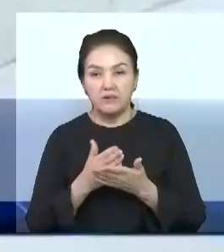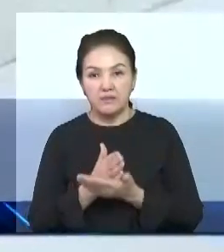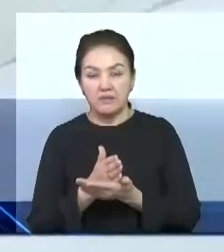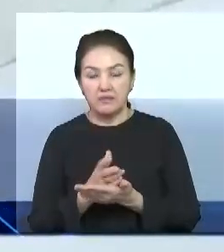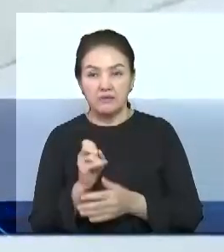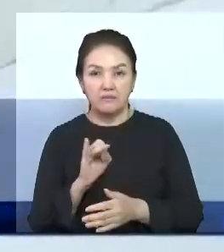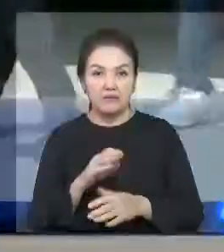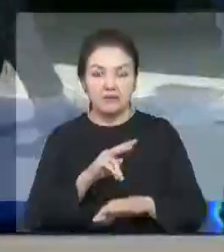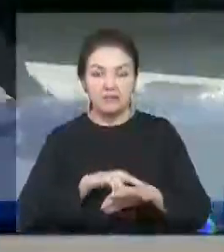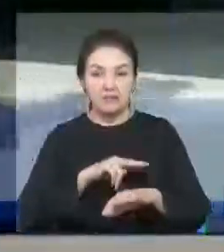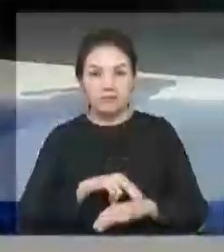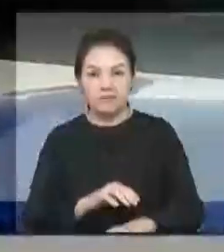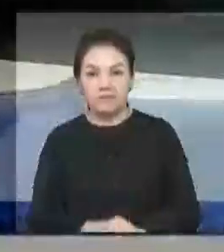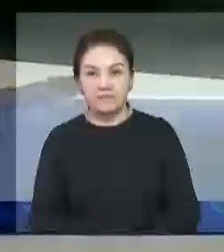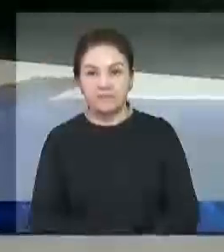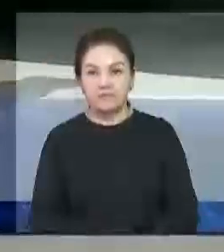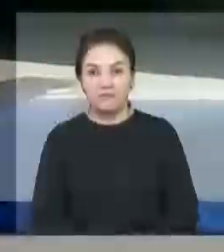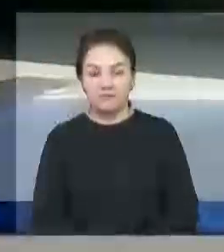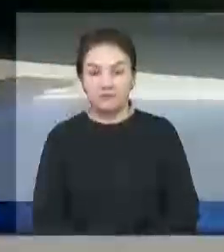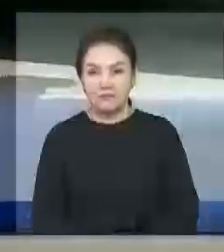в департамент полиции.